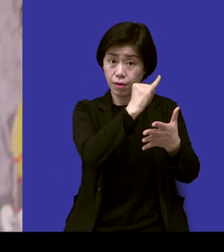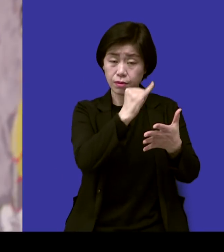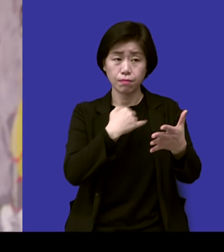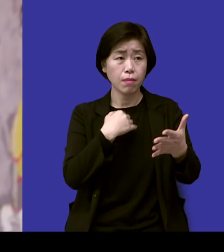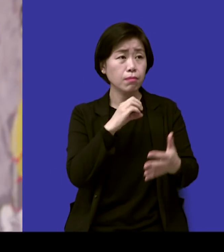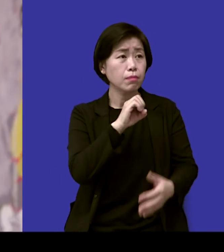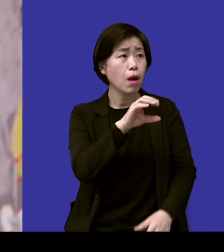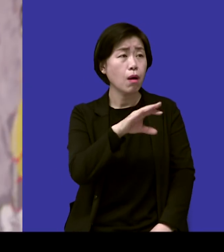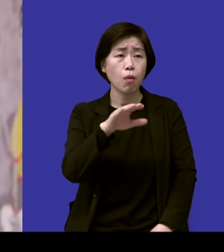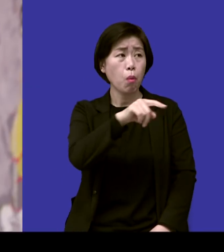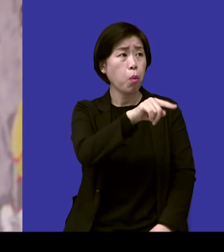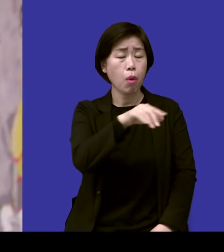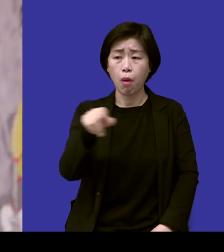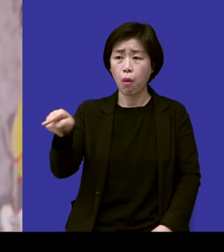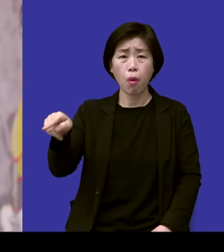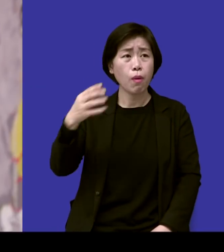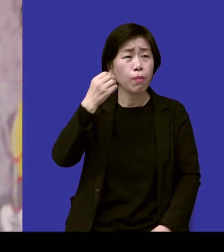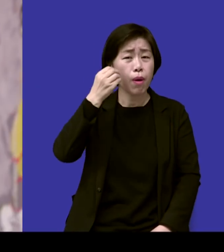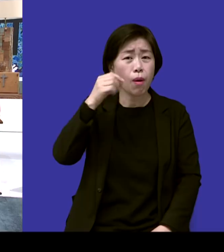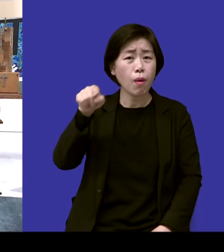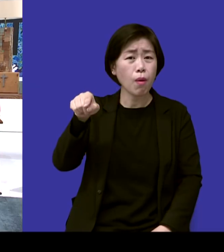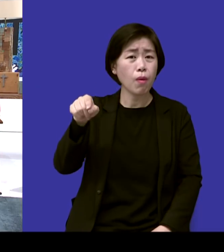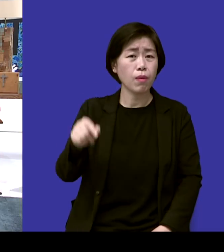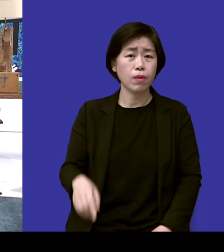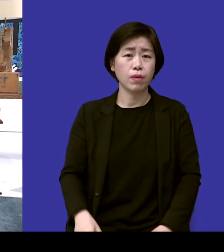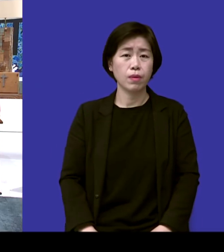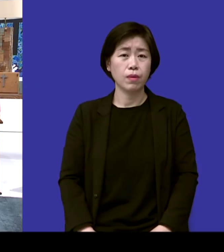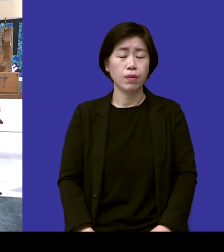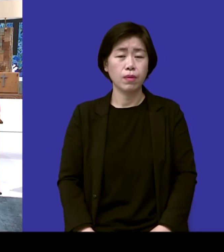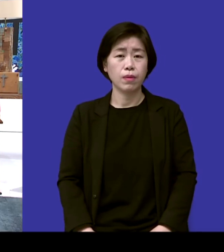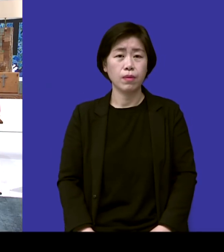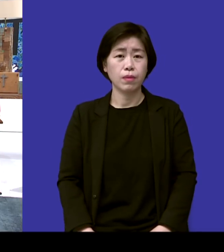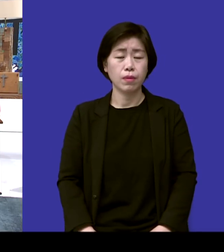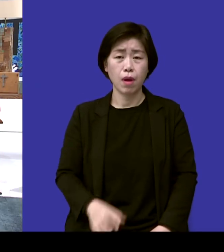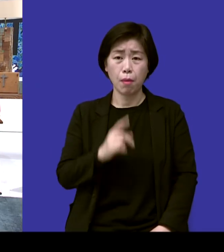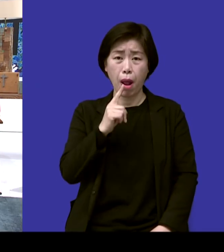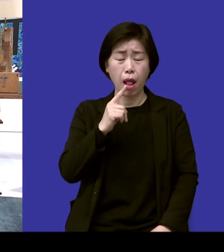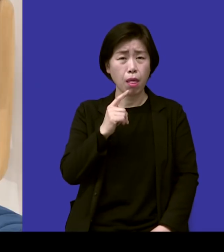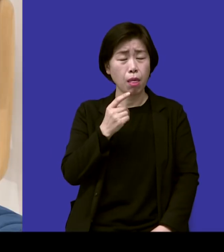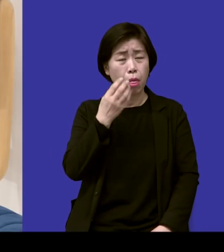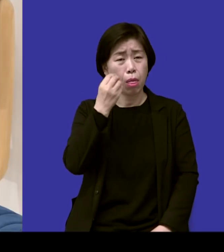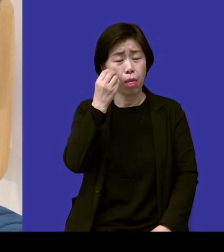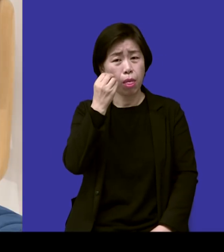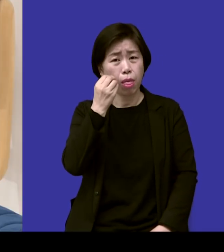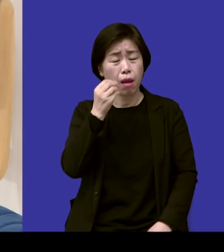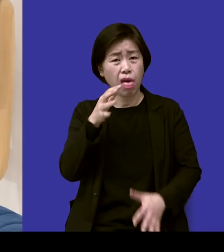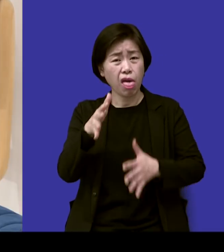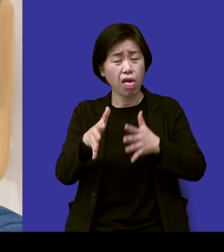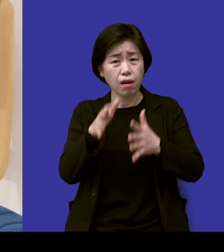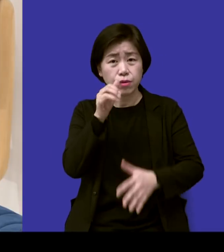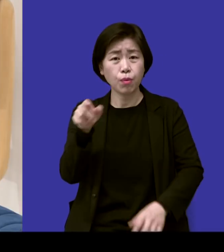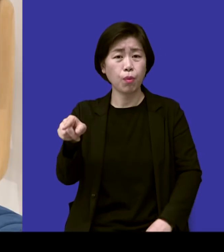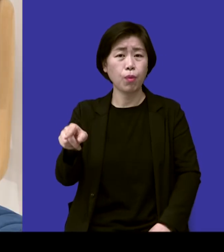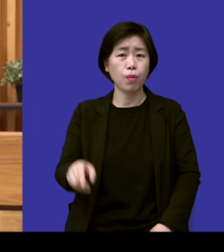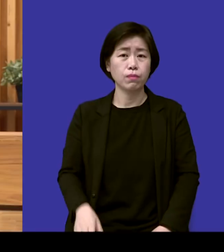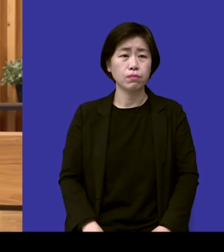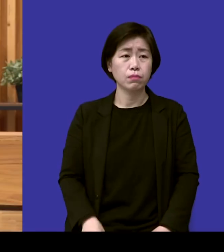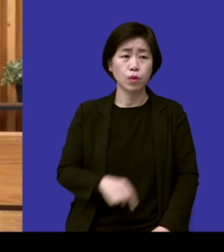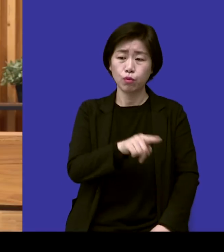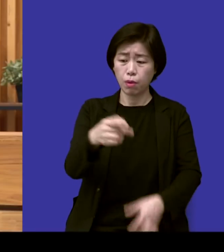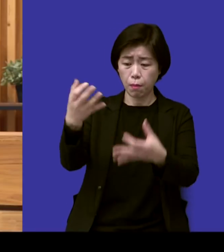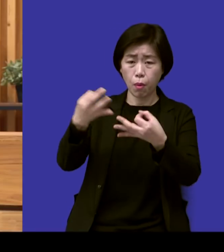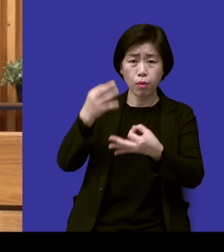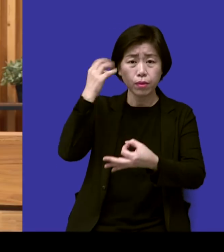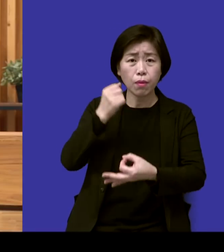좀 이상한 것 같아. 계속 말도 이상하게 하시고 저희 볼 때마다 좀 어떻게 보면 기억도 가끔 못 하시고.